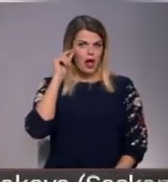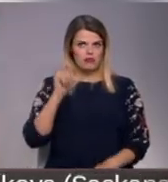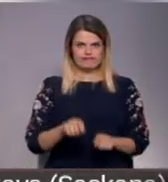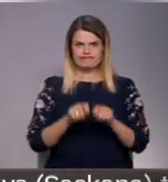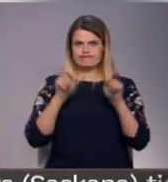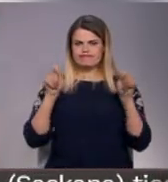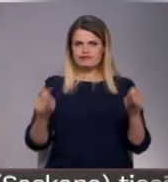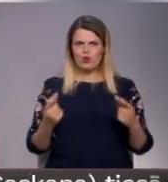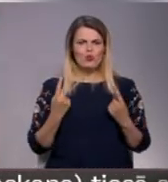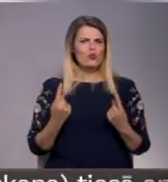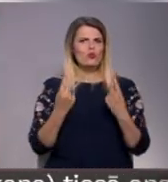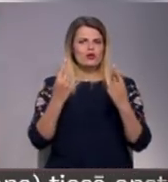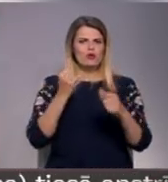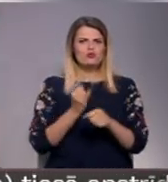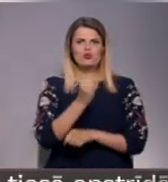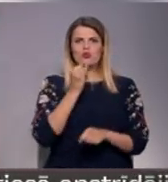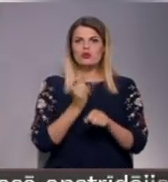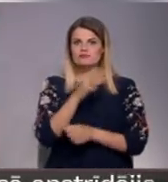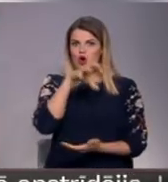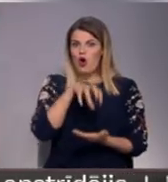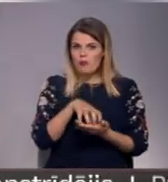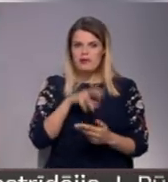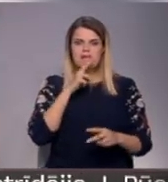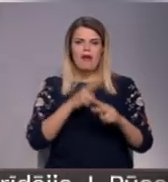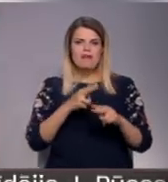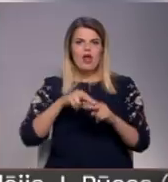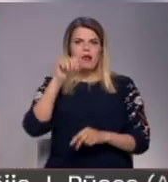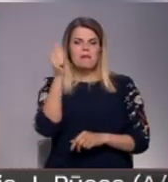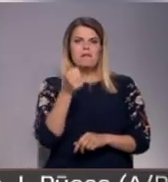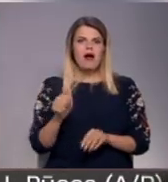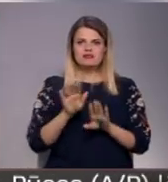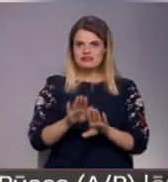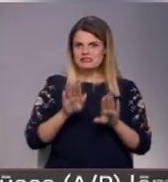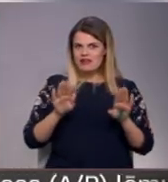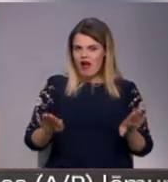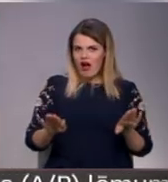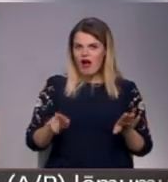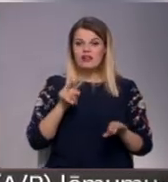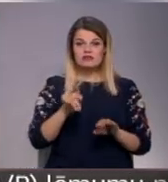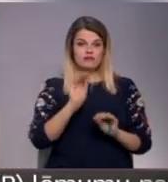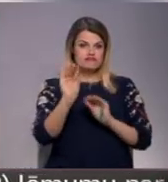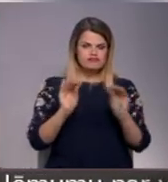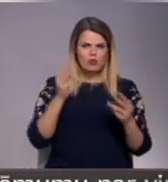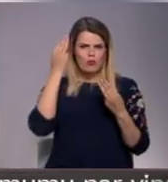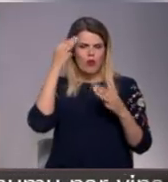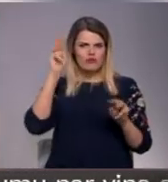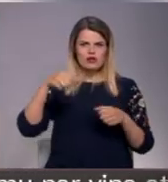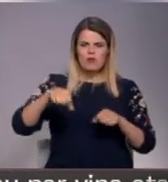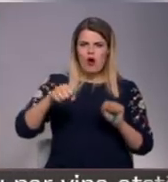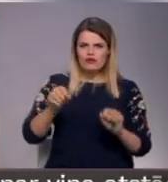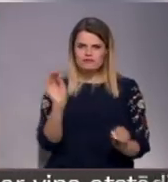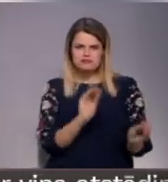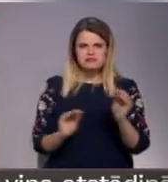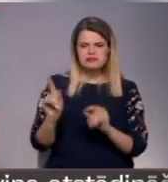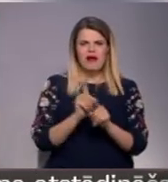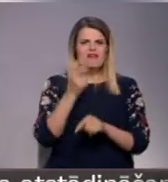Preiļos durvis vēris unikāls tūrisma objekts – metāla mākslas galerija. Tās eksponāti ir modernizēti motocikli